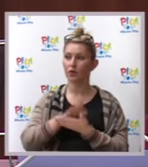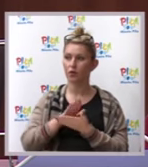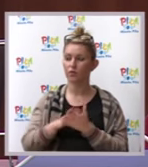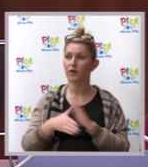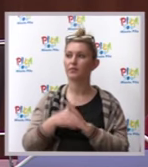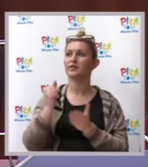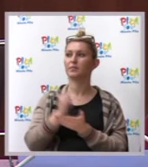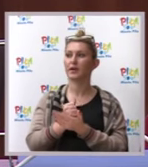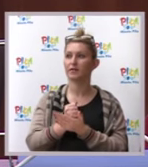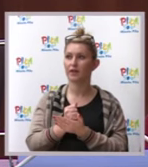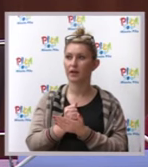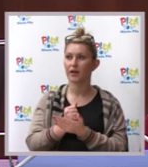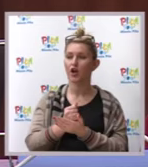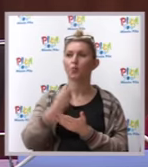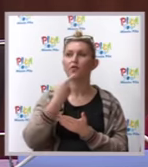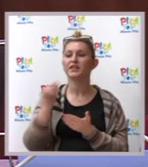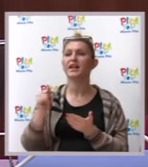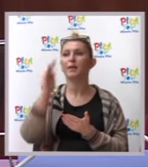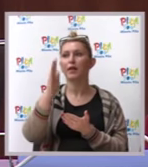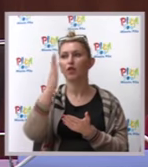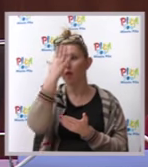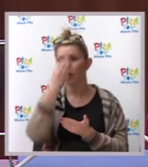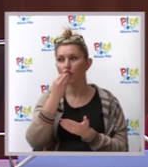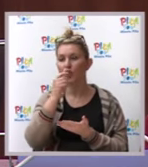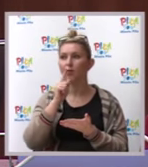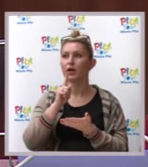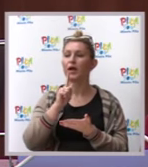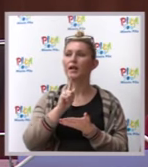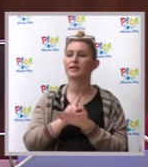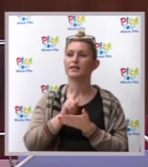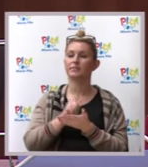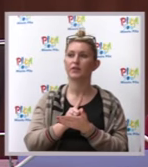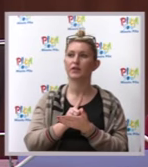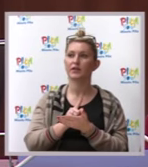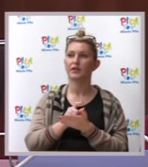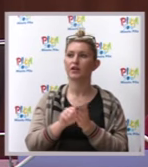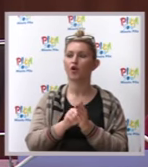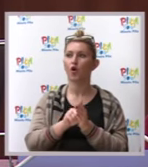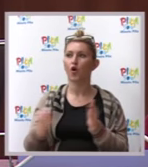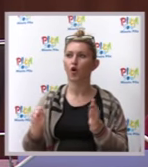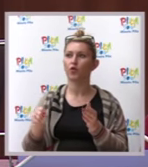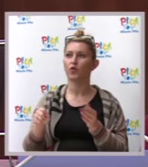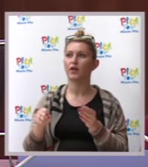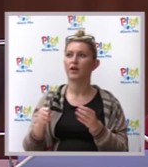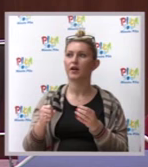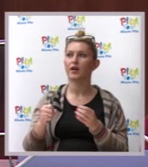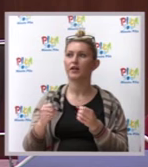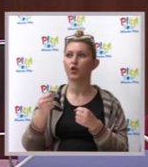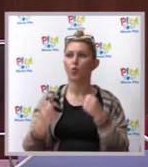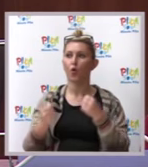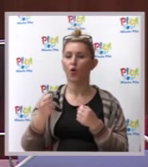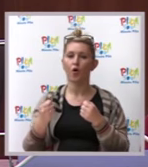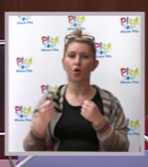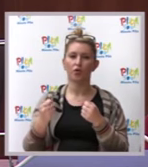w sprawie określenia wysokości stawek podatku od środków transportowych, druk numer 340. Także i ten punkt zreferuje